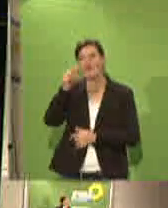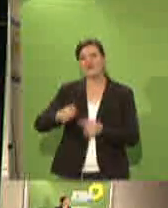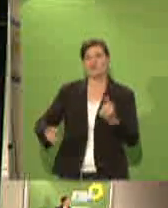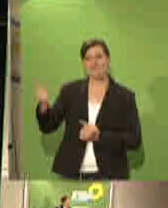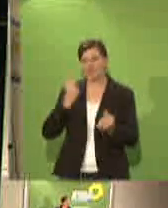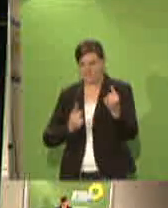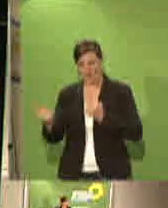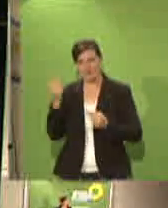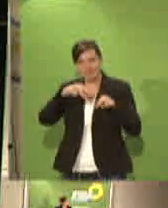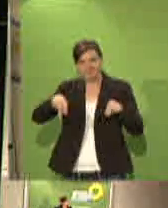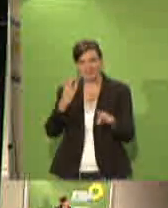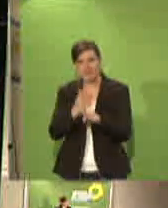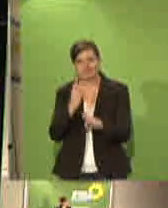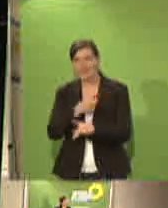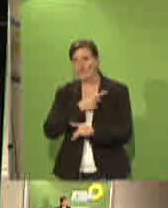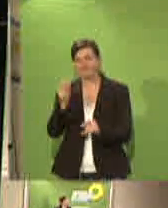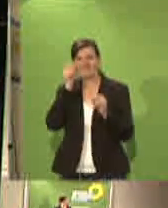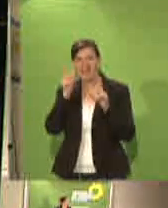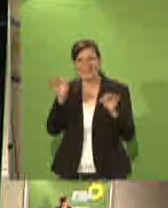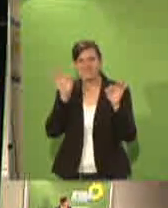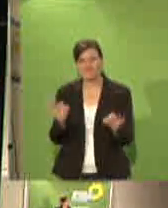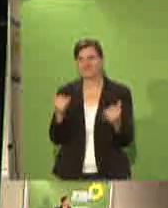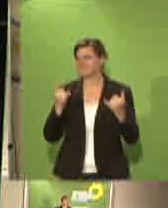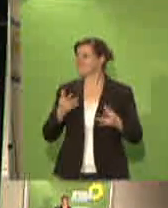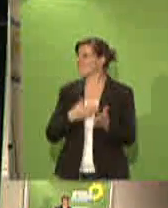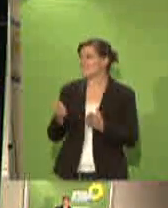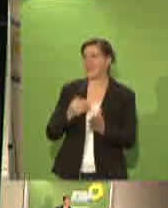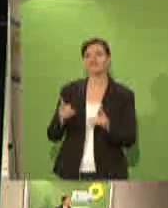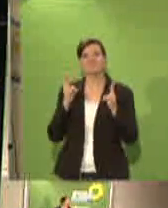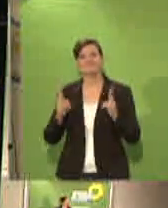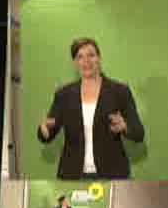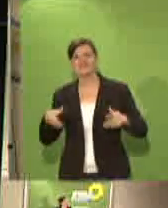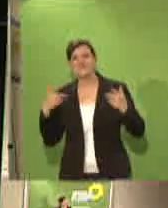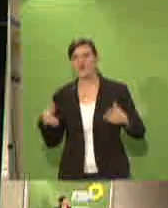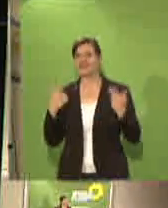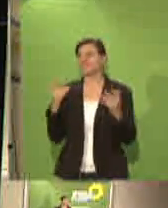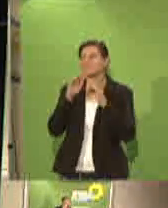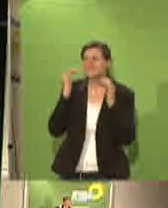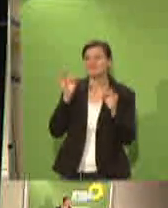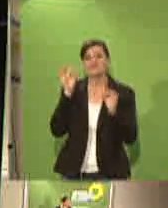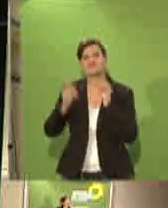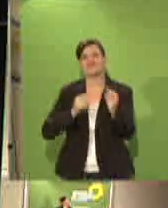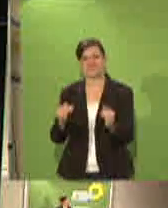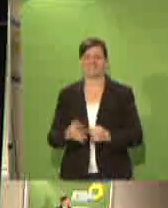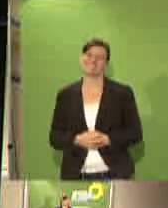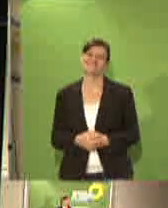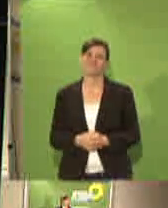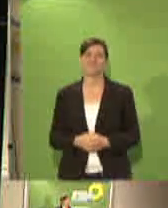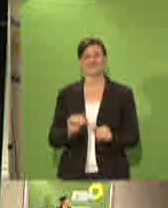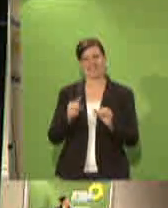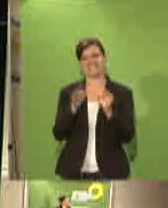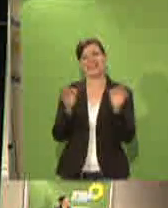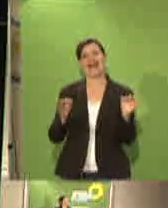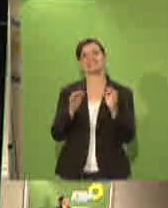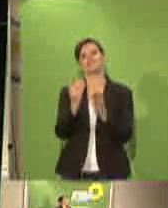Dann können wir jetzt richtig frisch, fromm, fröhlich, frei oder wie war das, in den Tag starten. Und unser erster